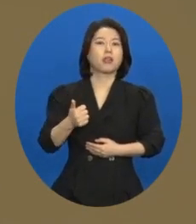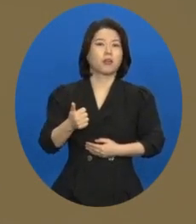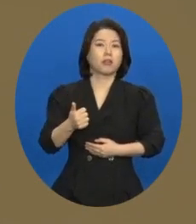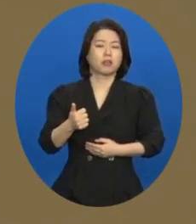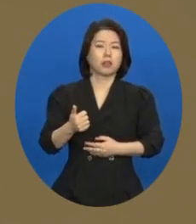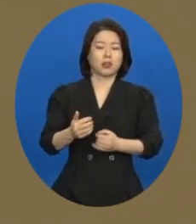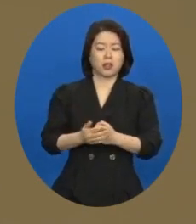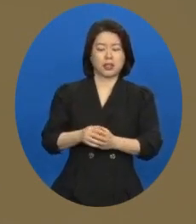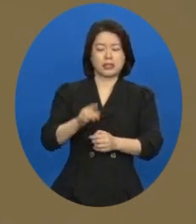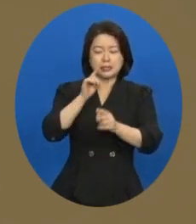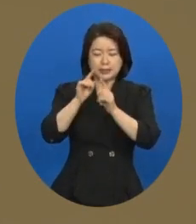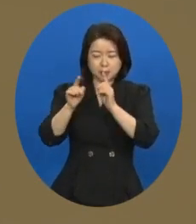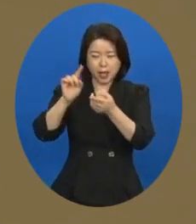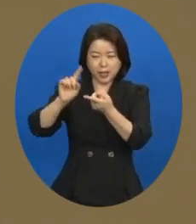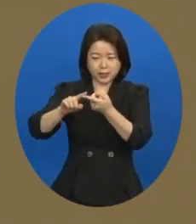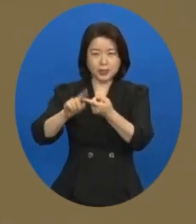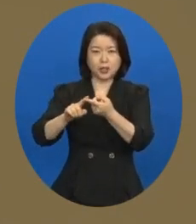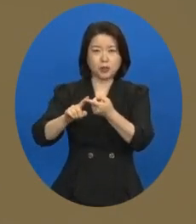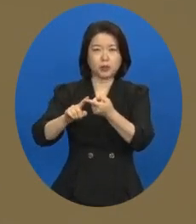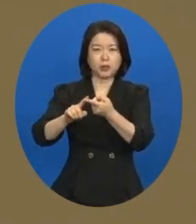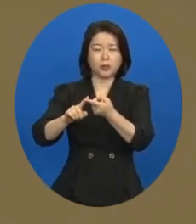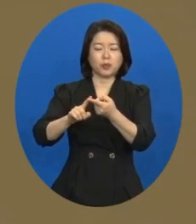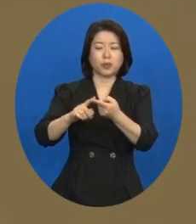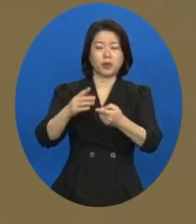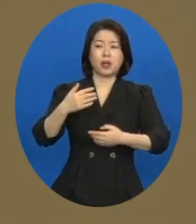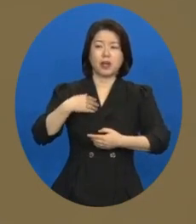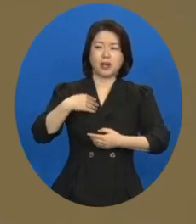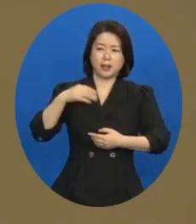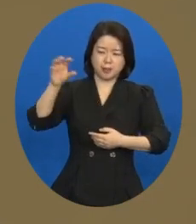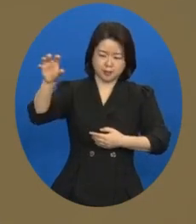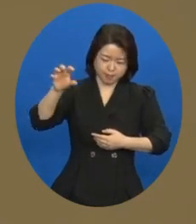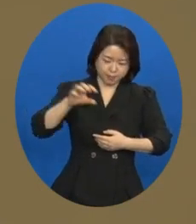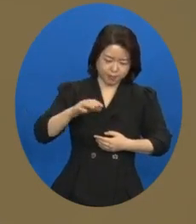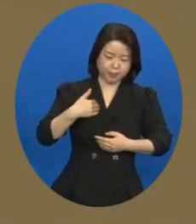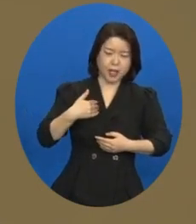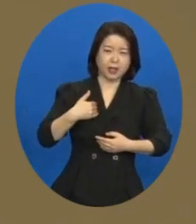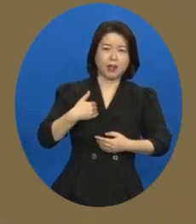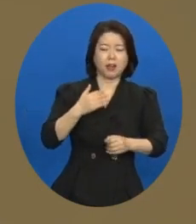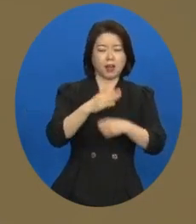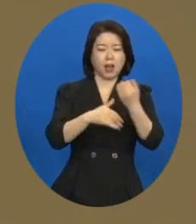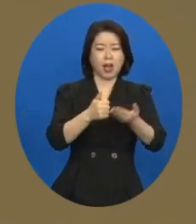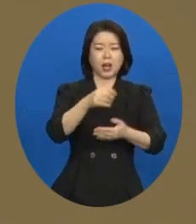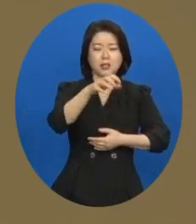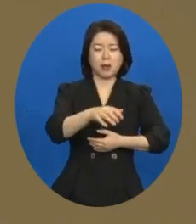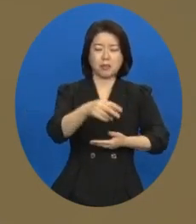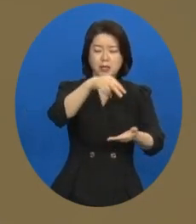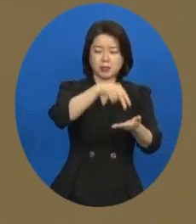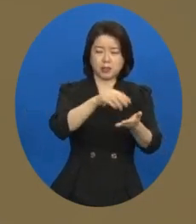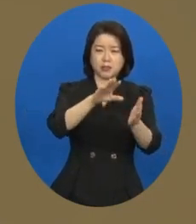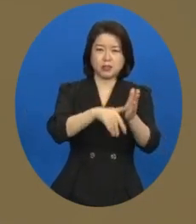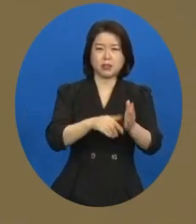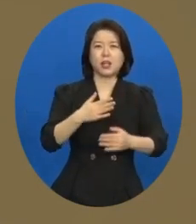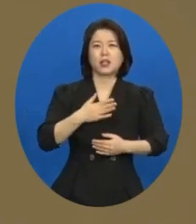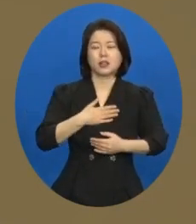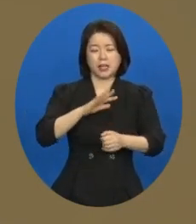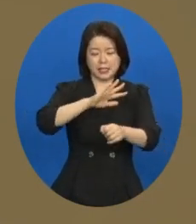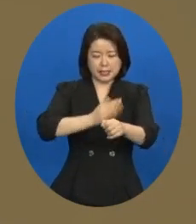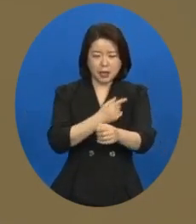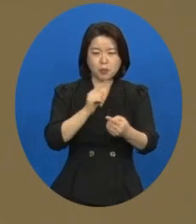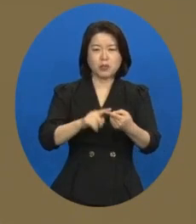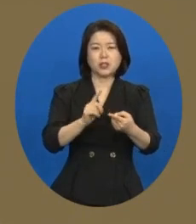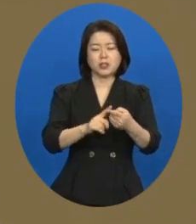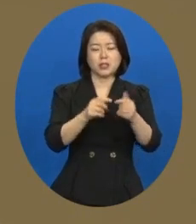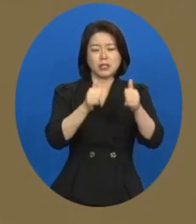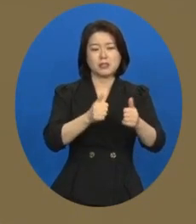여러분, 그 말이 하나님 앞에 섰을 때 다 내 잘못에 대해서 심판하는